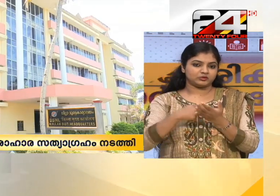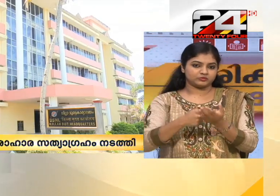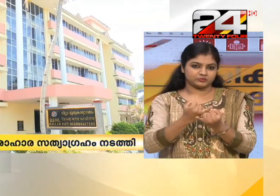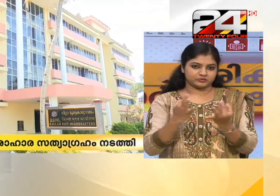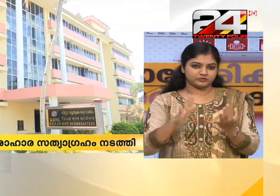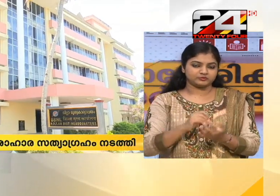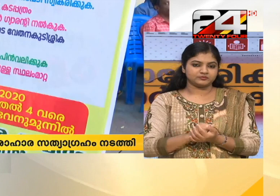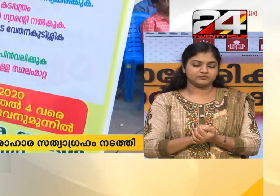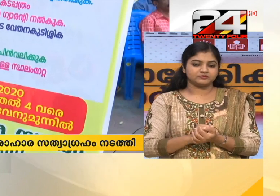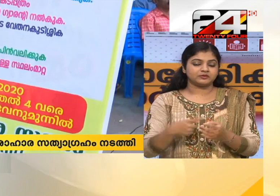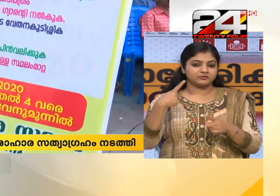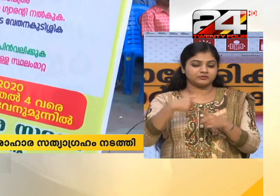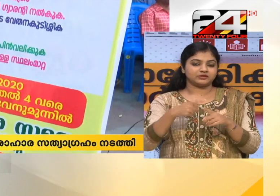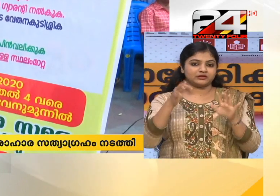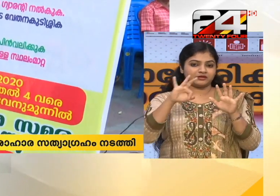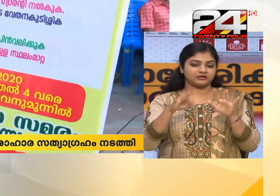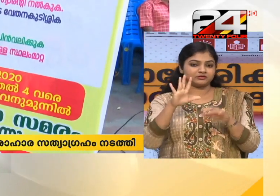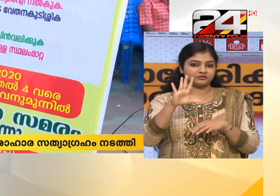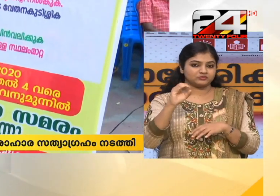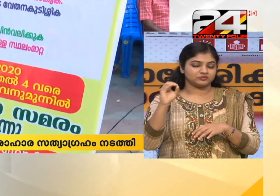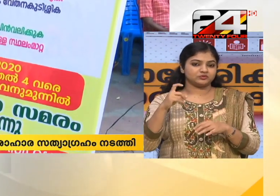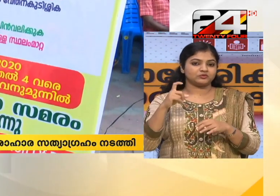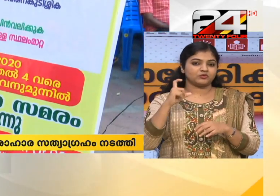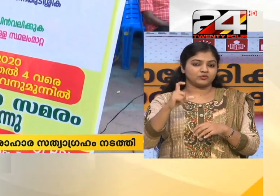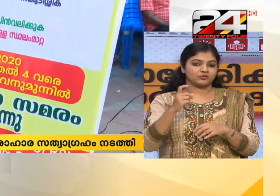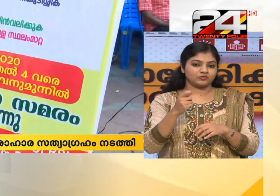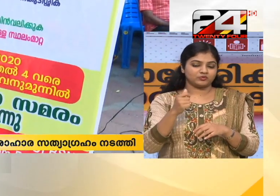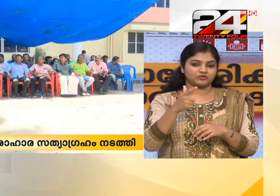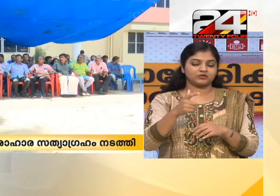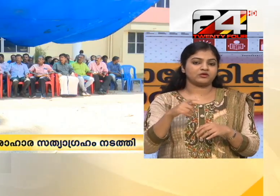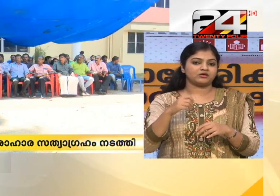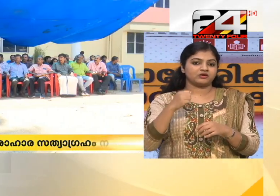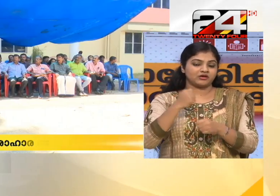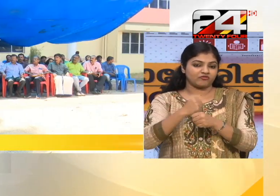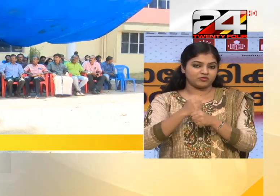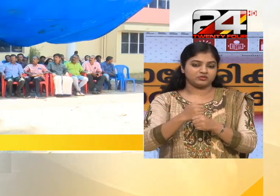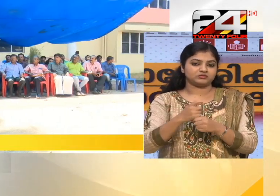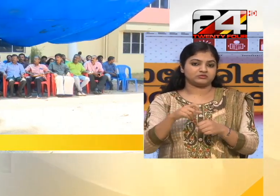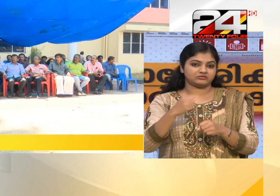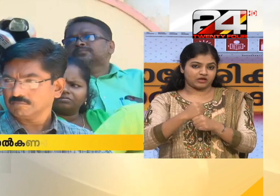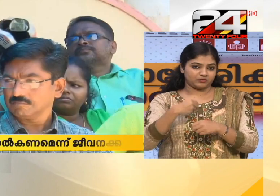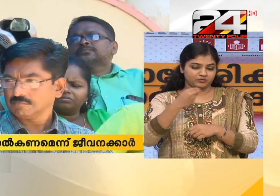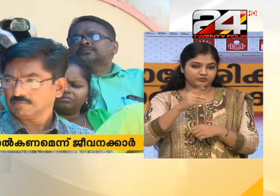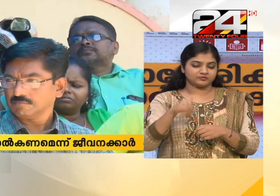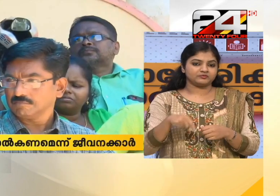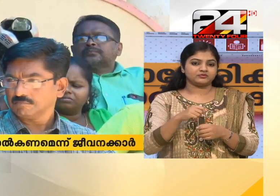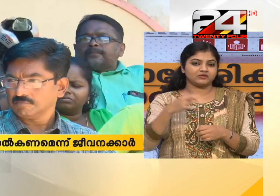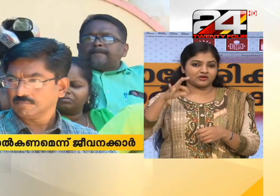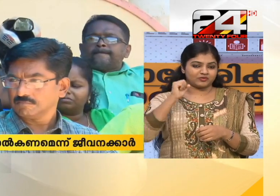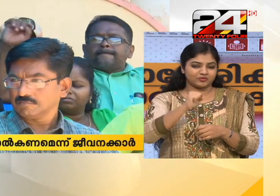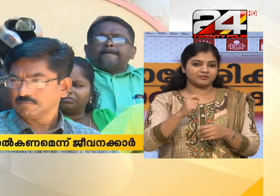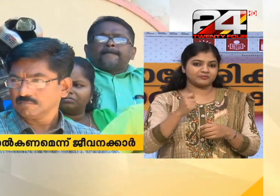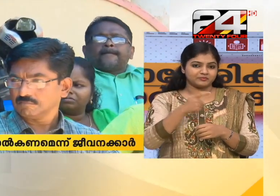ആവശ്യങ്ങൾ. ഒപ്പം 8,500 കോടി രൂപയുടെ കടപ്പത്രം ഇറക്കുന്നതിന് സർക്കാർ ഗ്യാരണ്ടി നൽകുക, കരാർ തൊഴിലാളികളുടെ വേതന കുടിശ്ശിക ഉടൻ നൽകുക